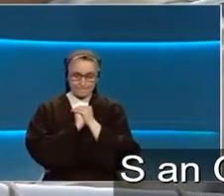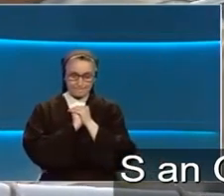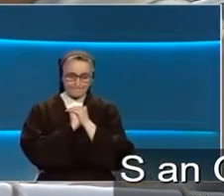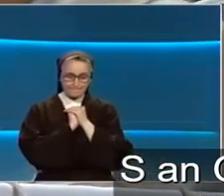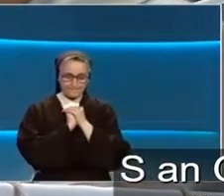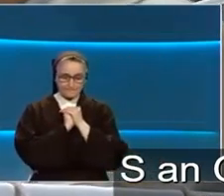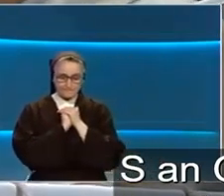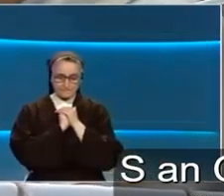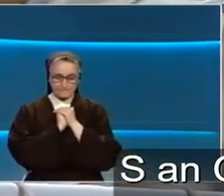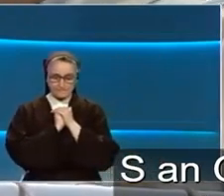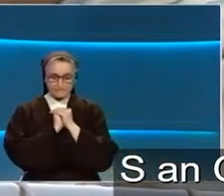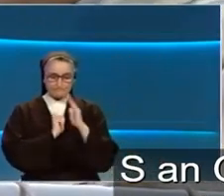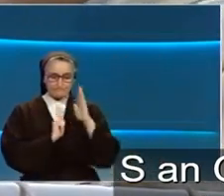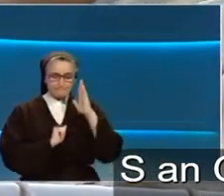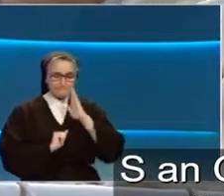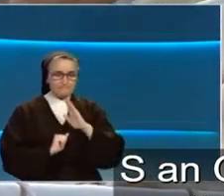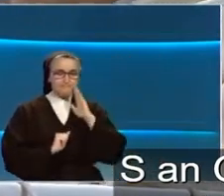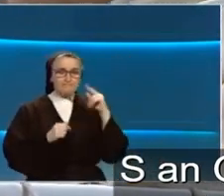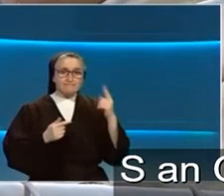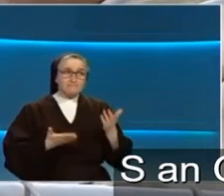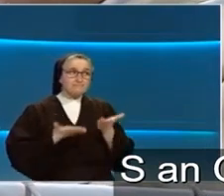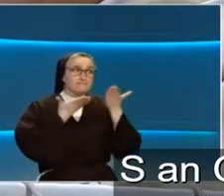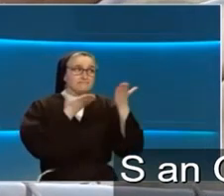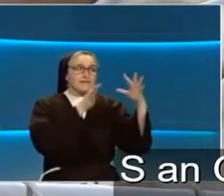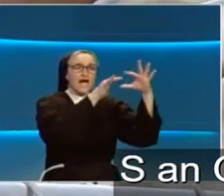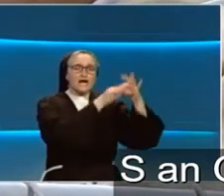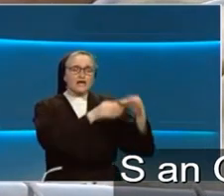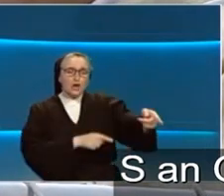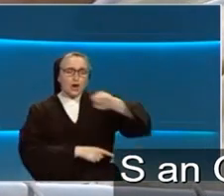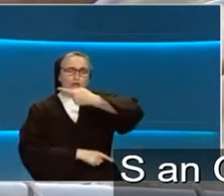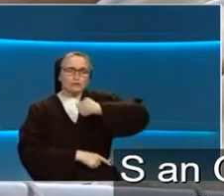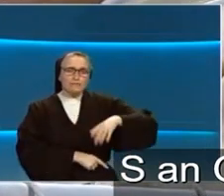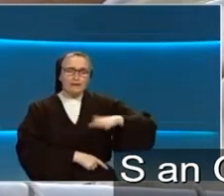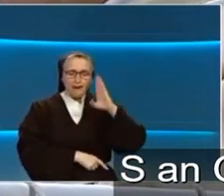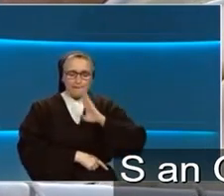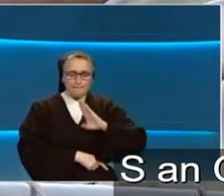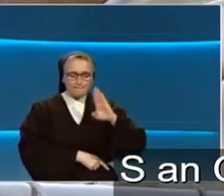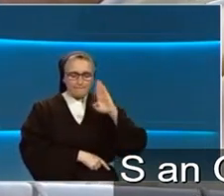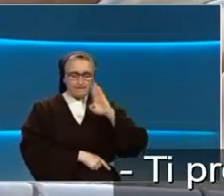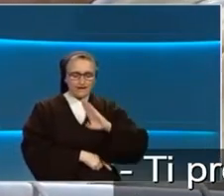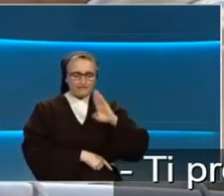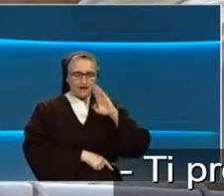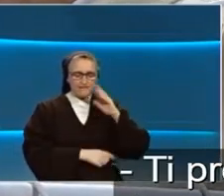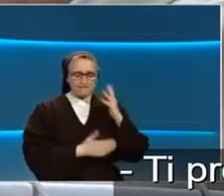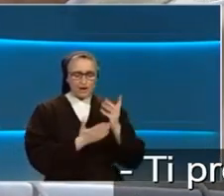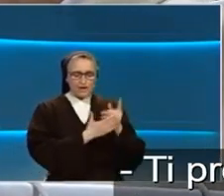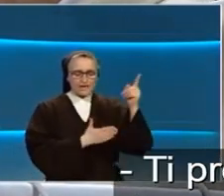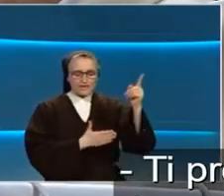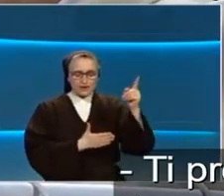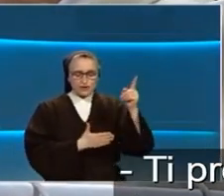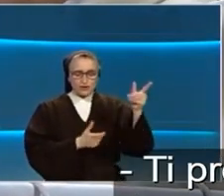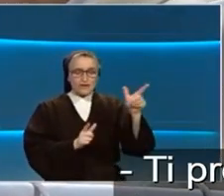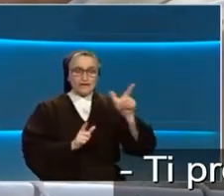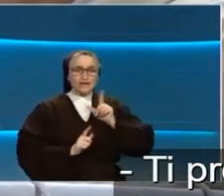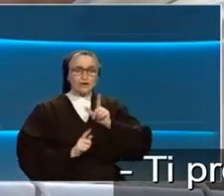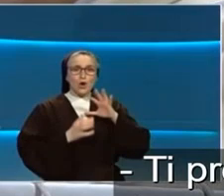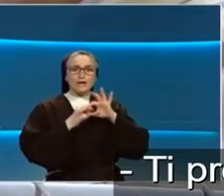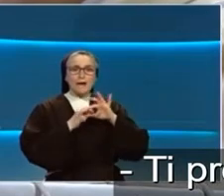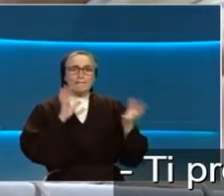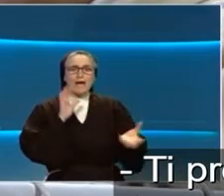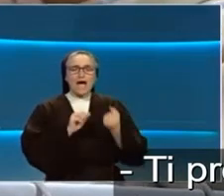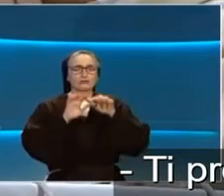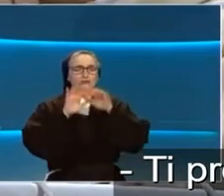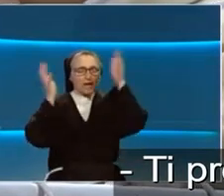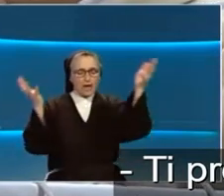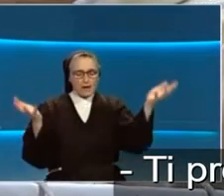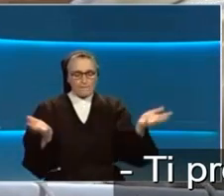Hec hostia nostrae reconciliationis proficiat quesumus Domine, ad totius mundi pacem